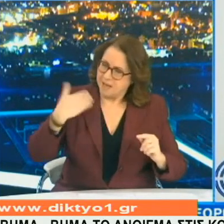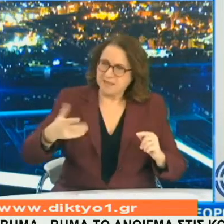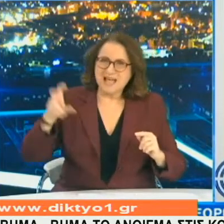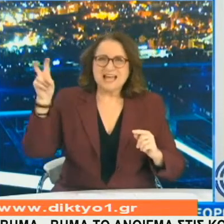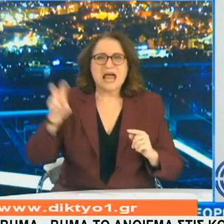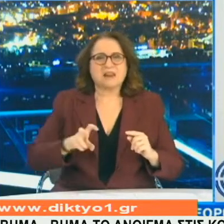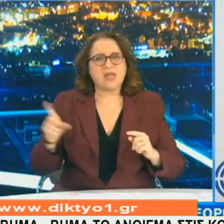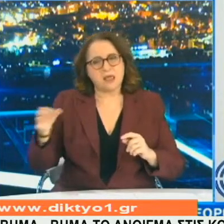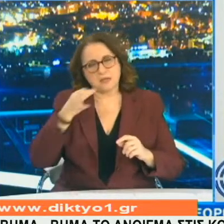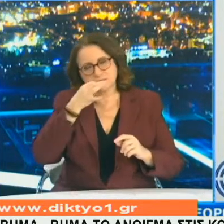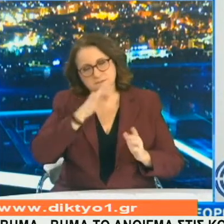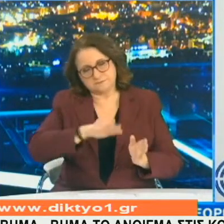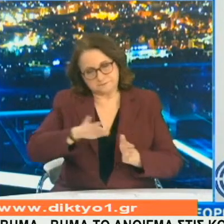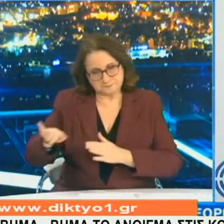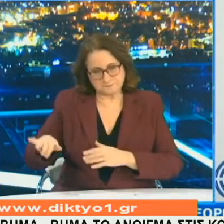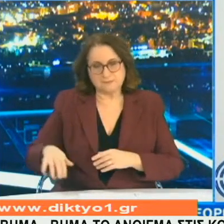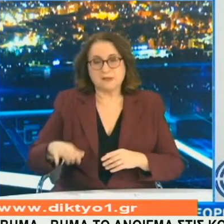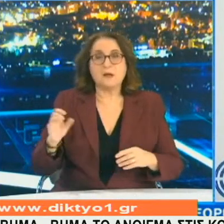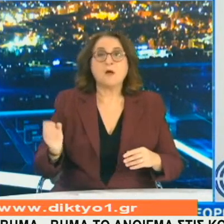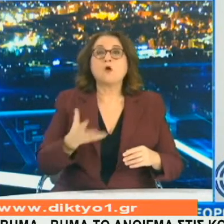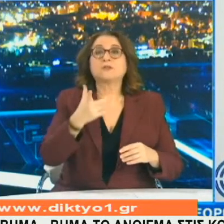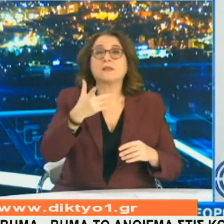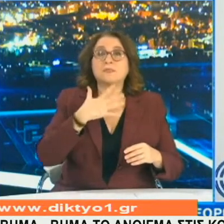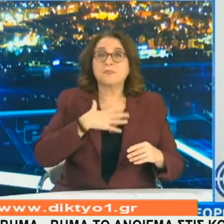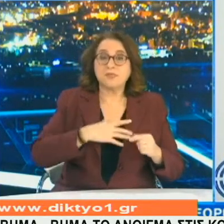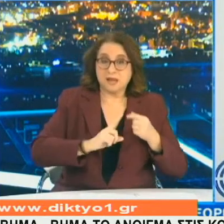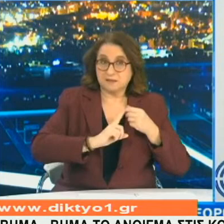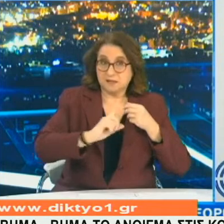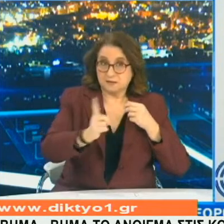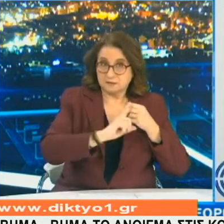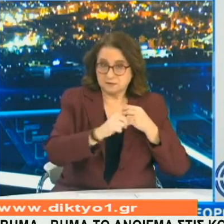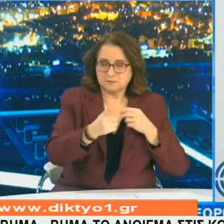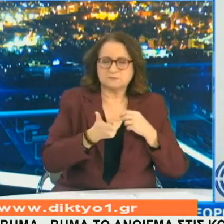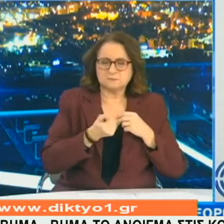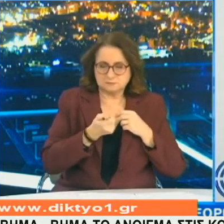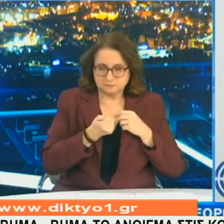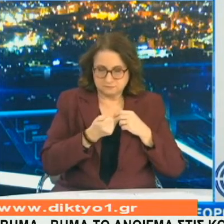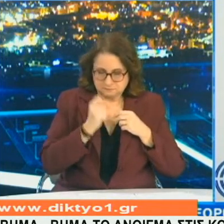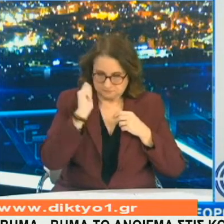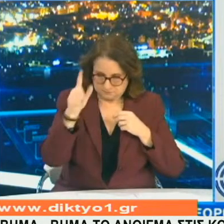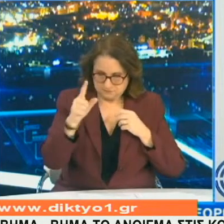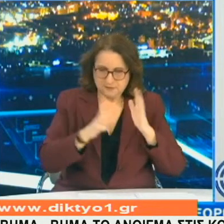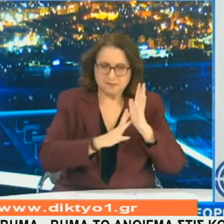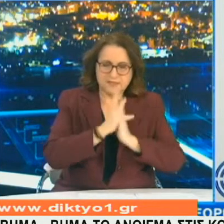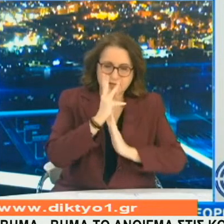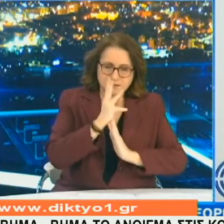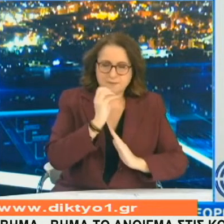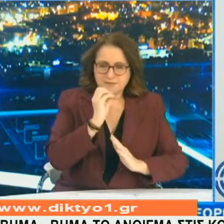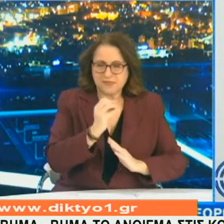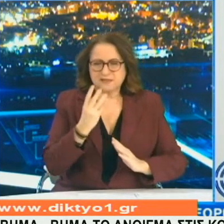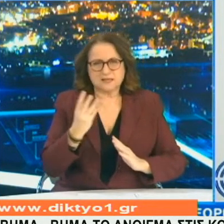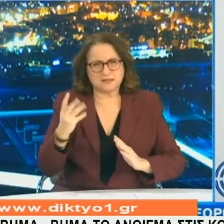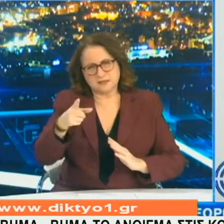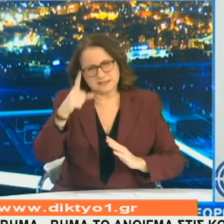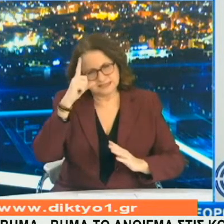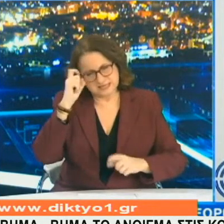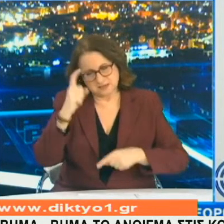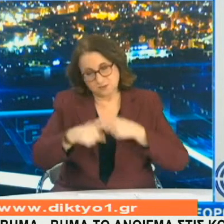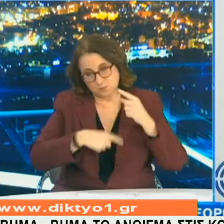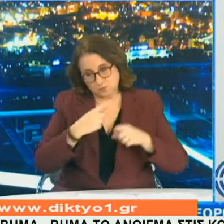γίνει μετακίνηση θα πρέπει να στέλνετε SMS στο γνωστό σας 13033 με την επιλογή